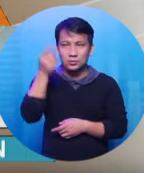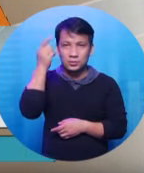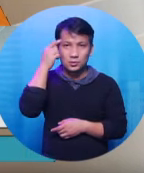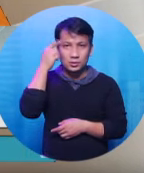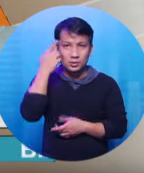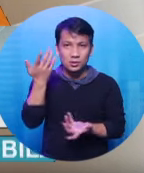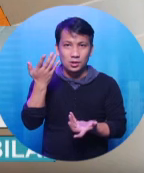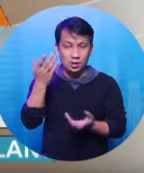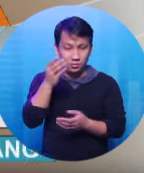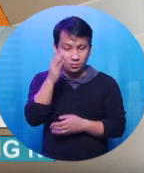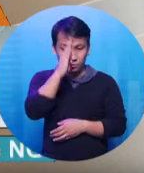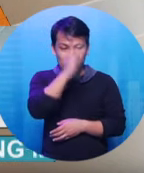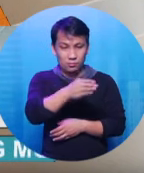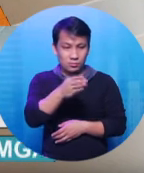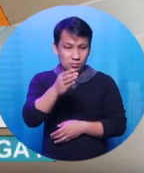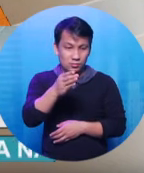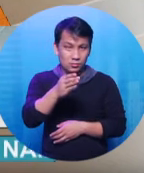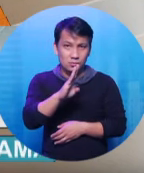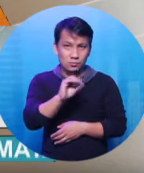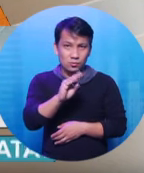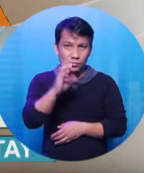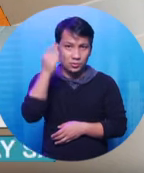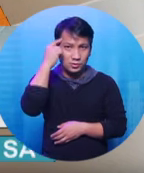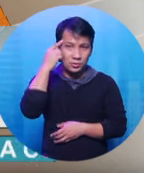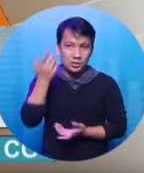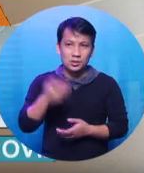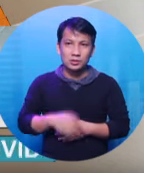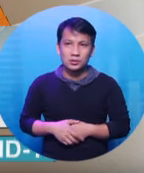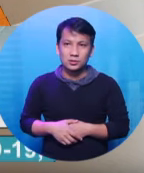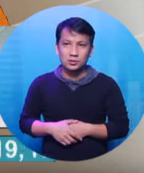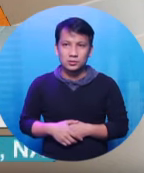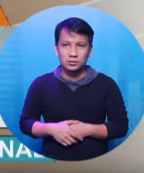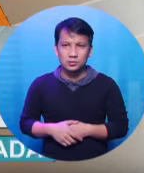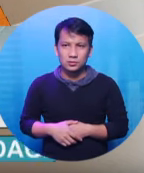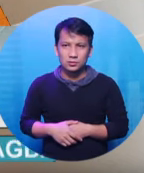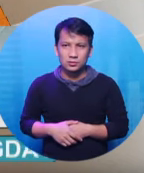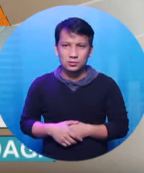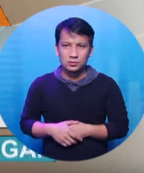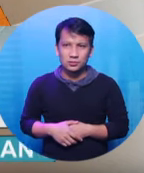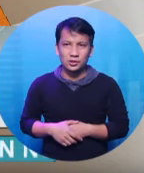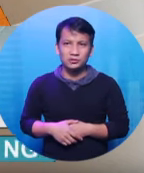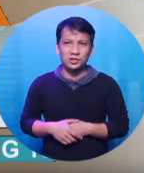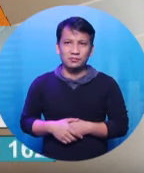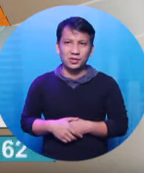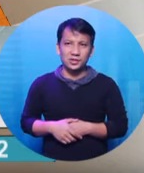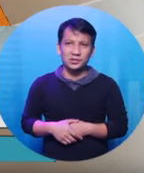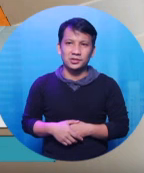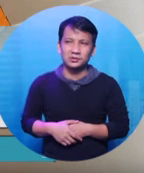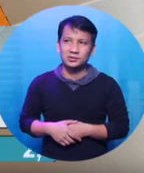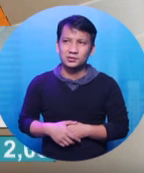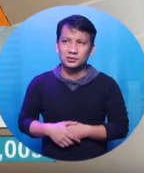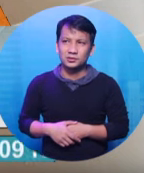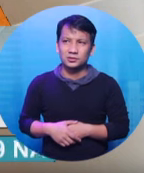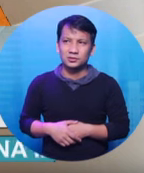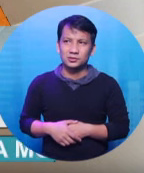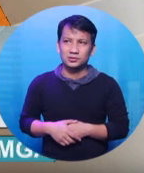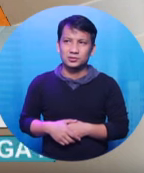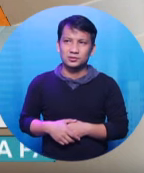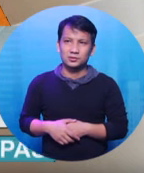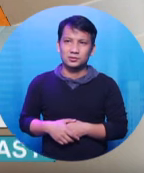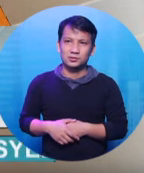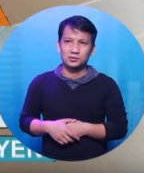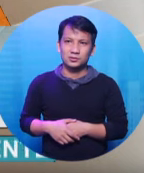mo. Kahit basahin mo pa ulit-ulit, lahat ng... Alam mo, Carla, ganito lang yan eh. Hindi, babe, sige, ganito lang yan. Alam yung salitang hate